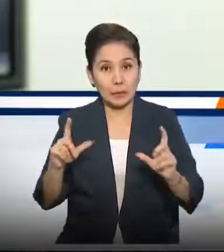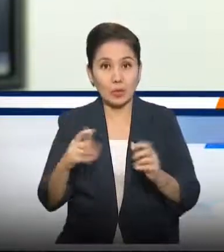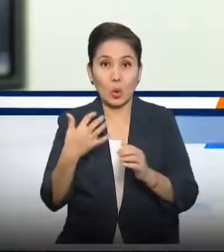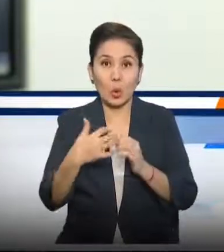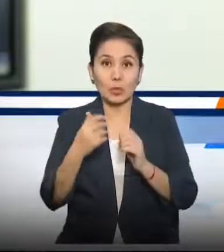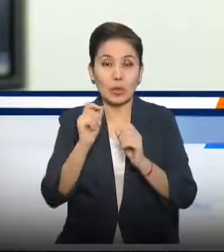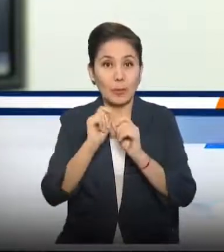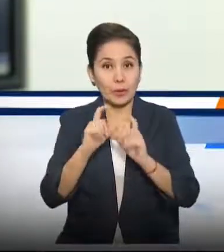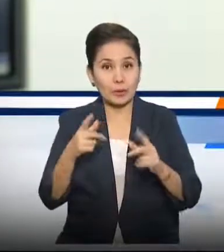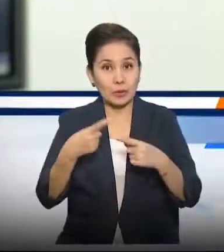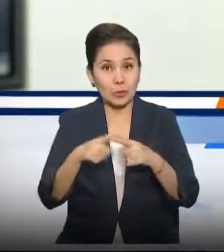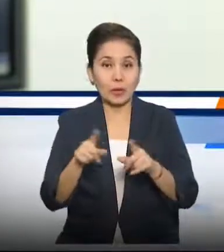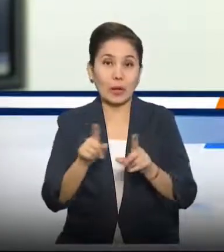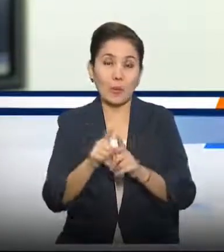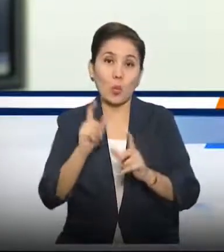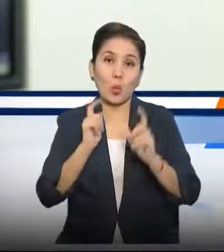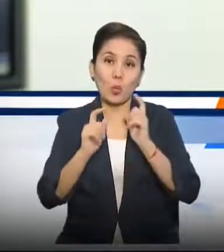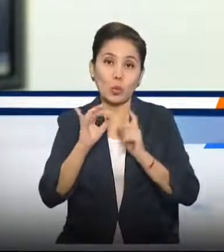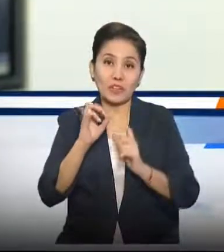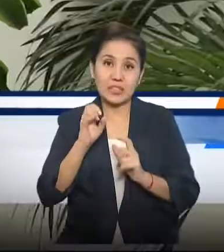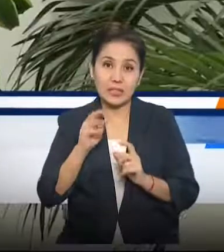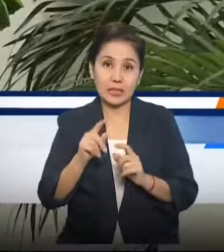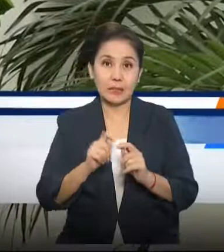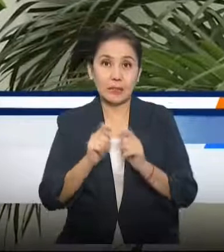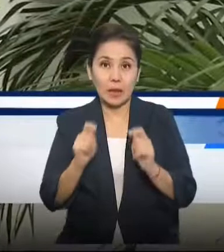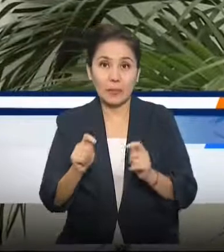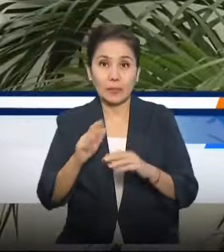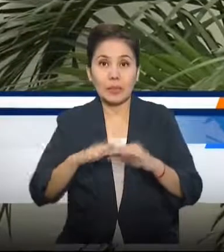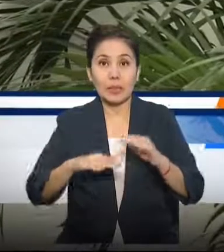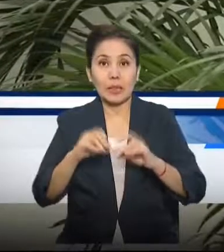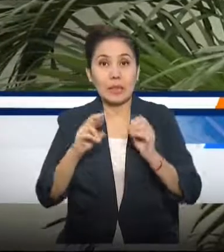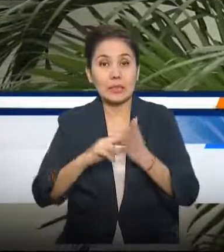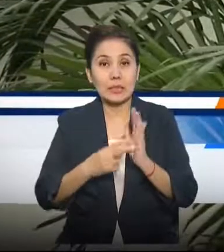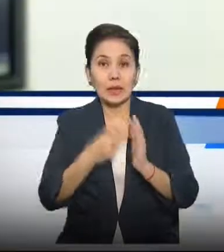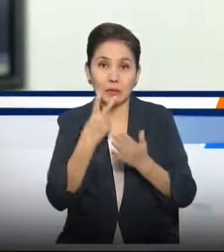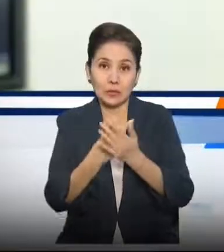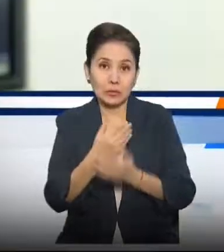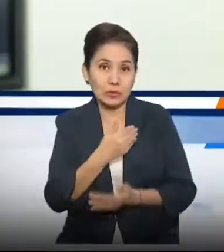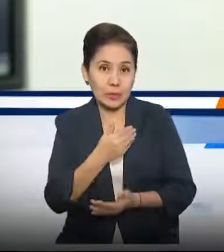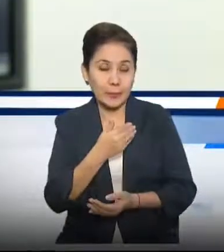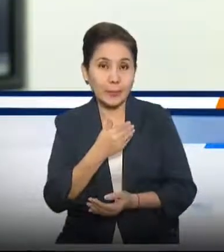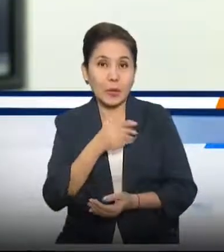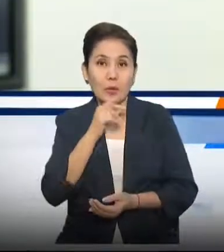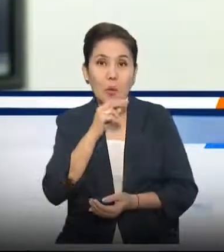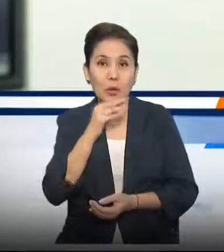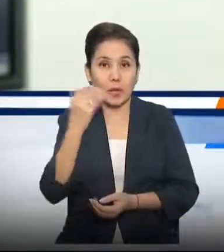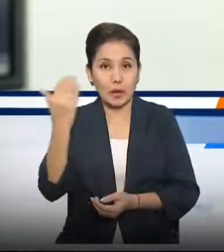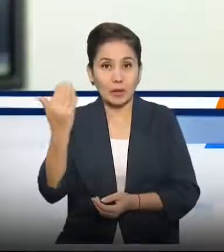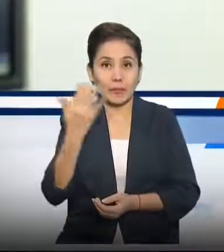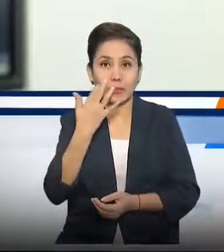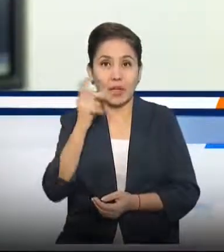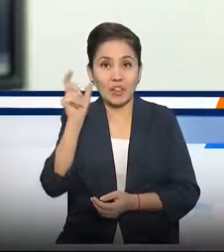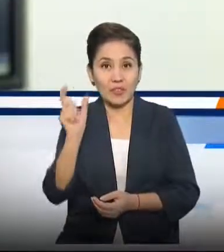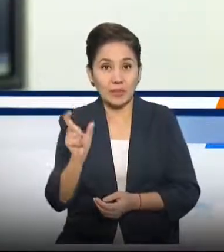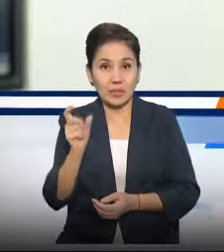махсус таълим муассасаси ҳамда университет ташкил этиб, таълим кластерини ташкил этиш кўзланган. Кореялик